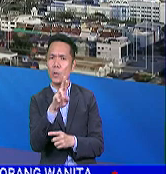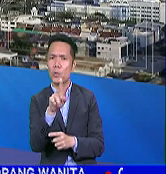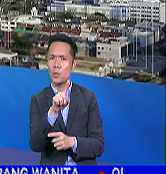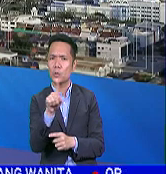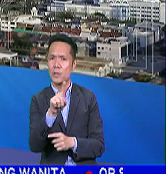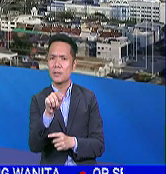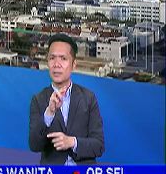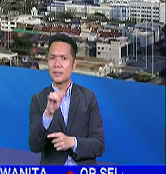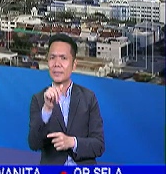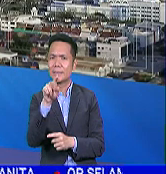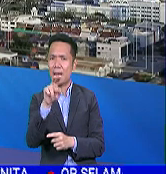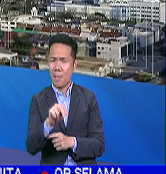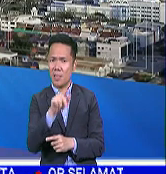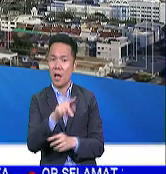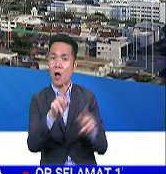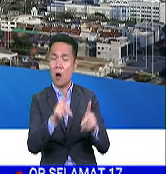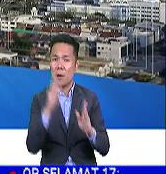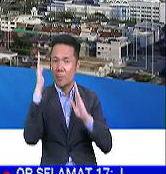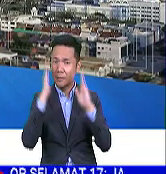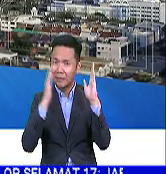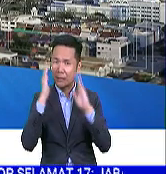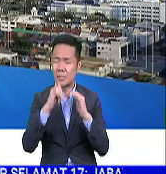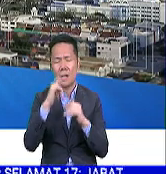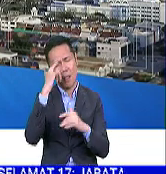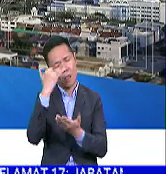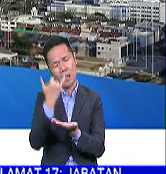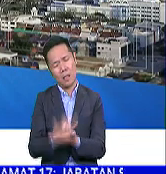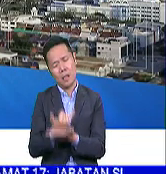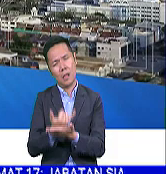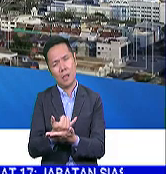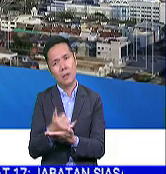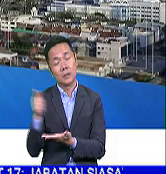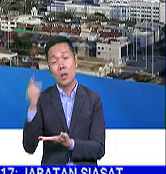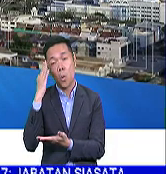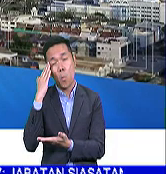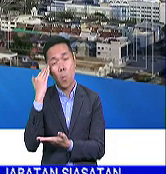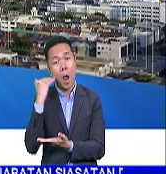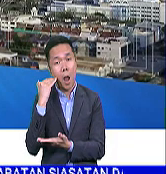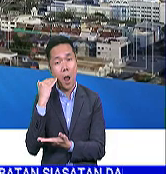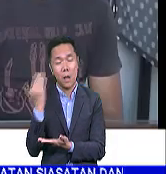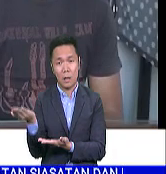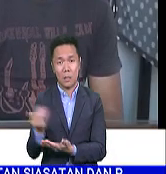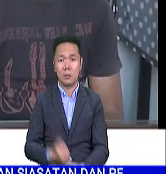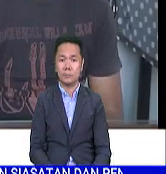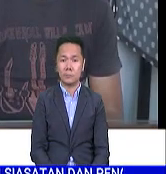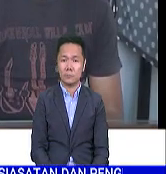Fauzi Elias Jazuli, rakyat Malaysia yang sedang koma di Korea Selatan.